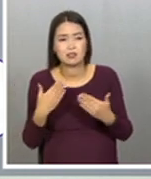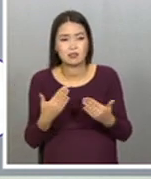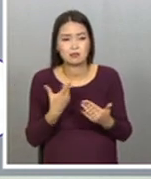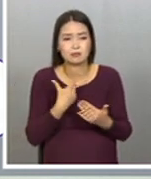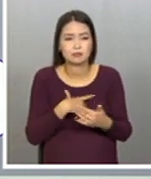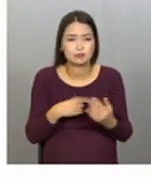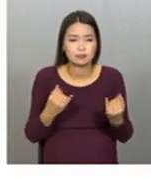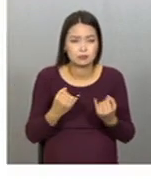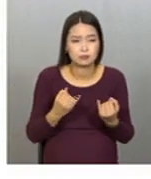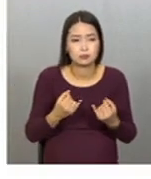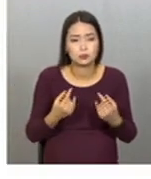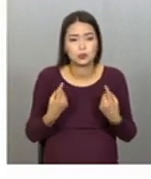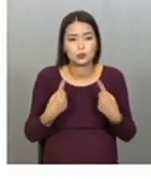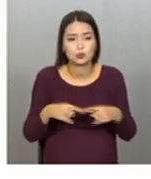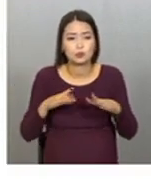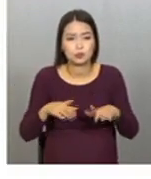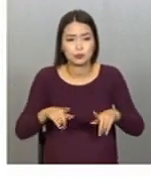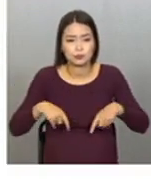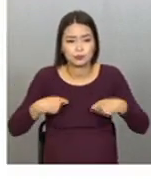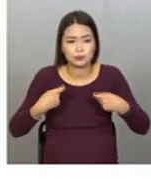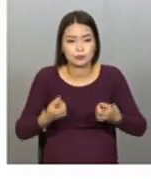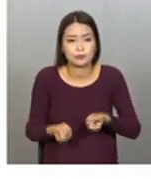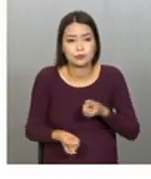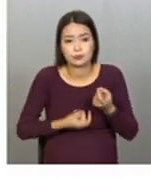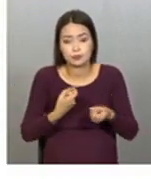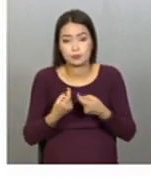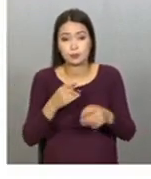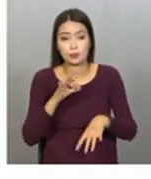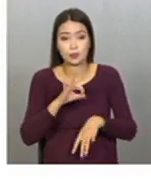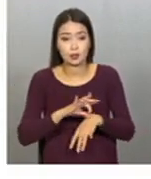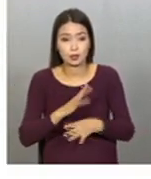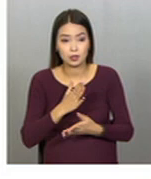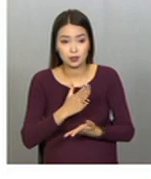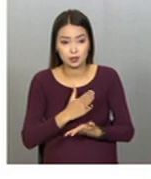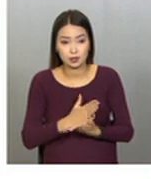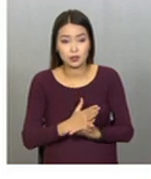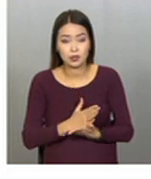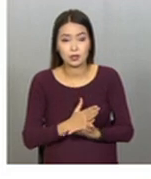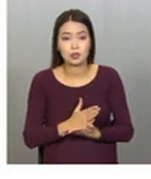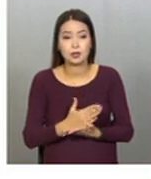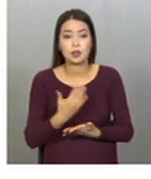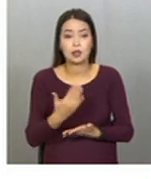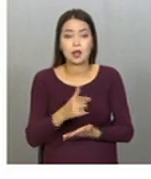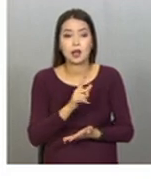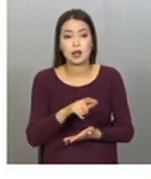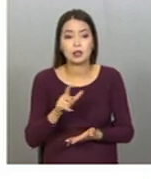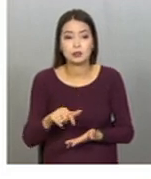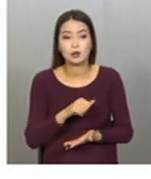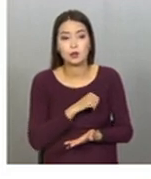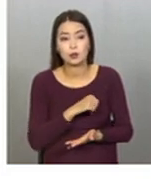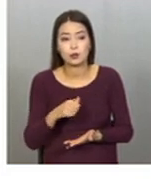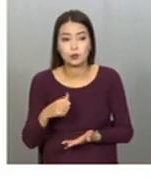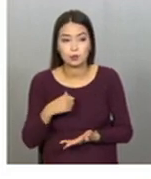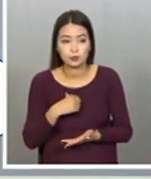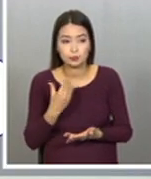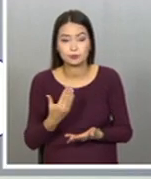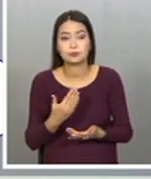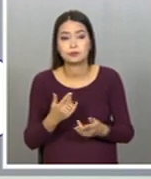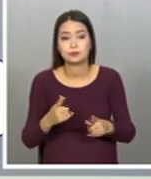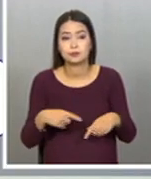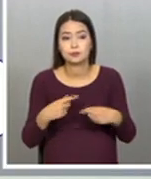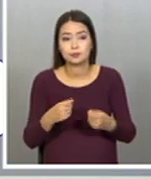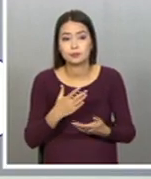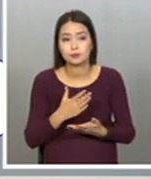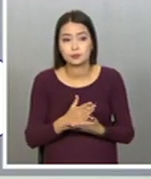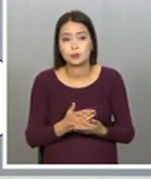таралады. Бұдан сақтанудың ең қарапайым жолы адам өзін таза ұстау керек. Жеміс